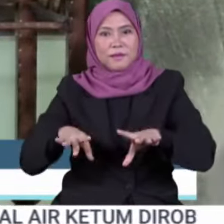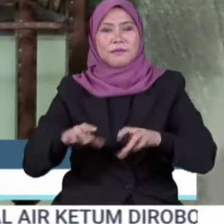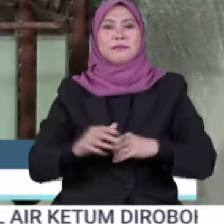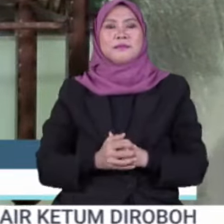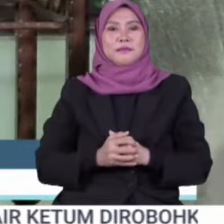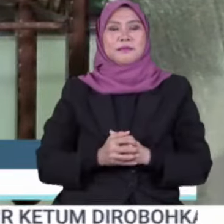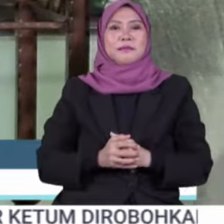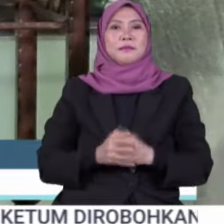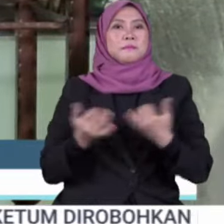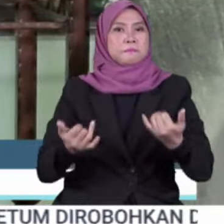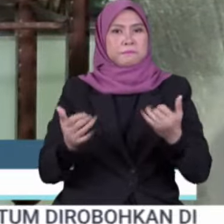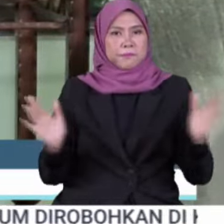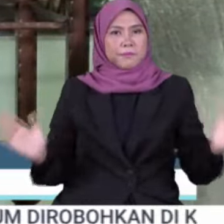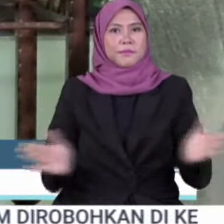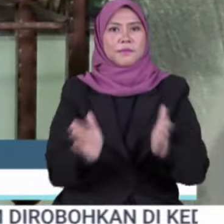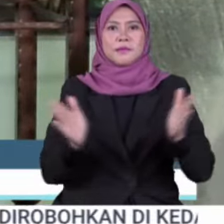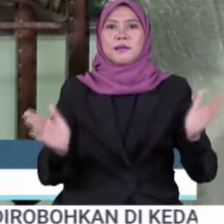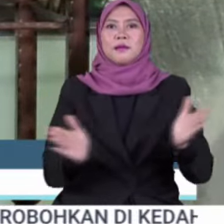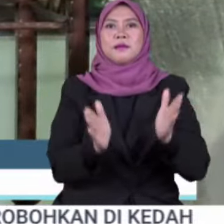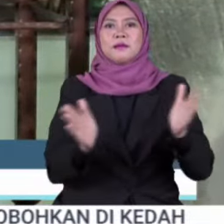menggalakkan lebih banyak